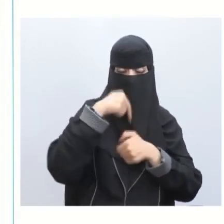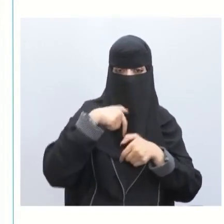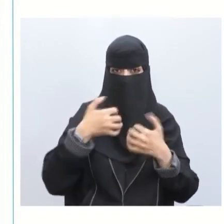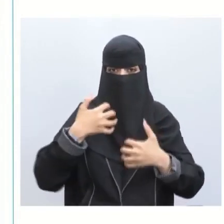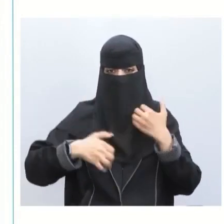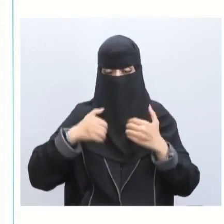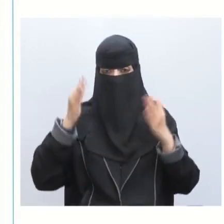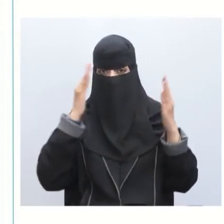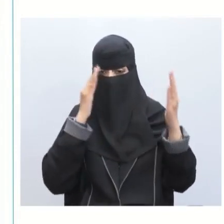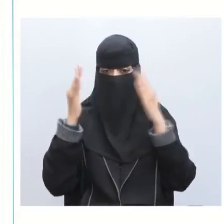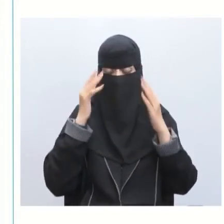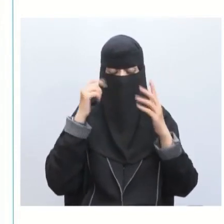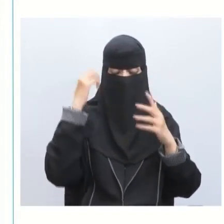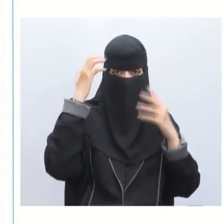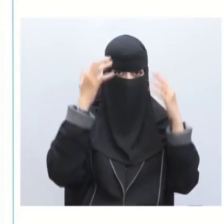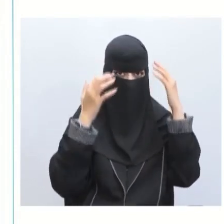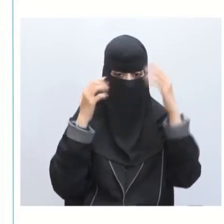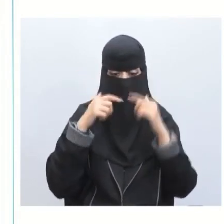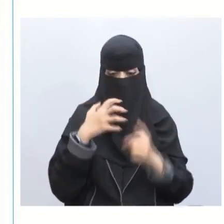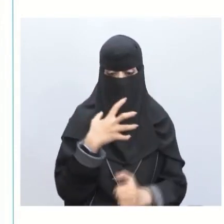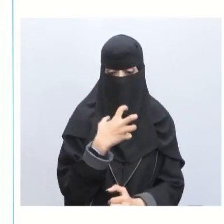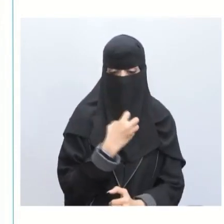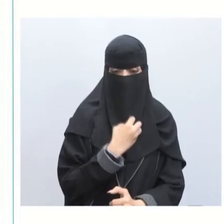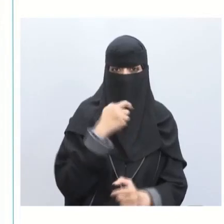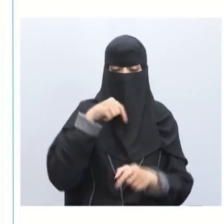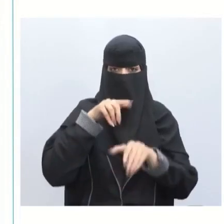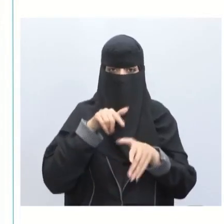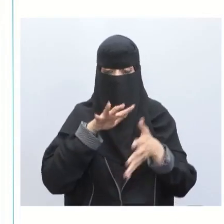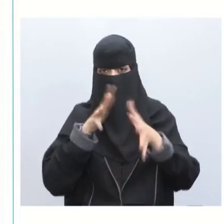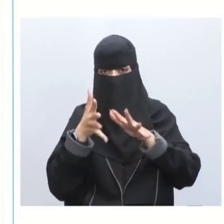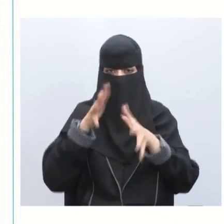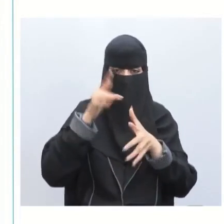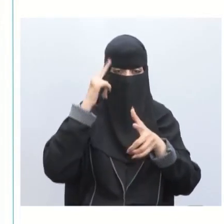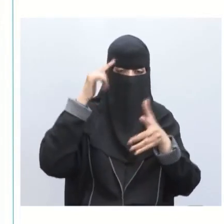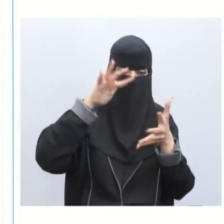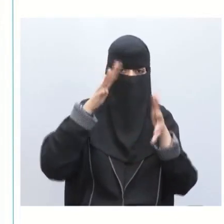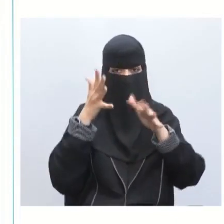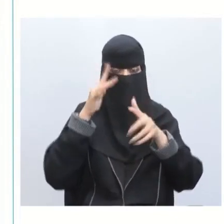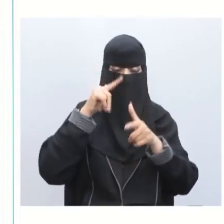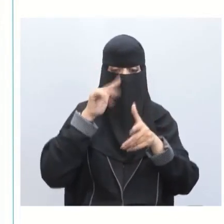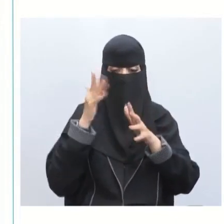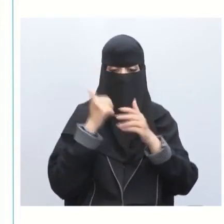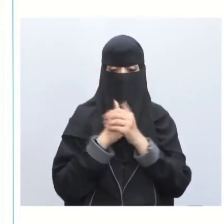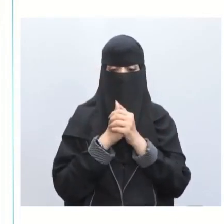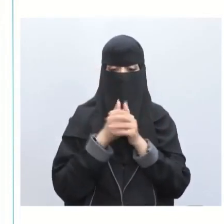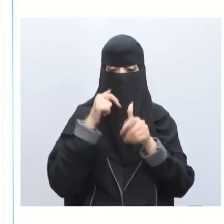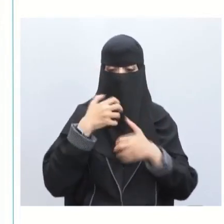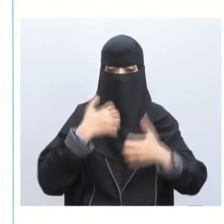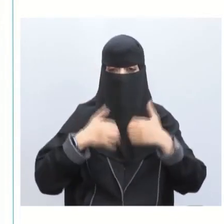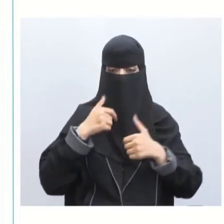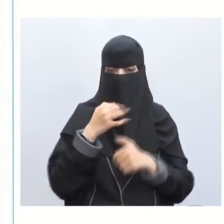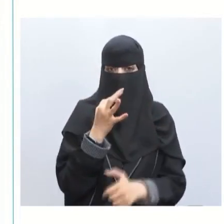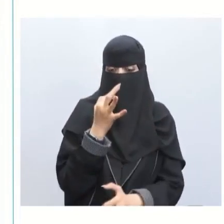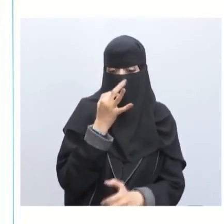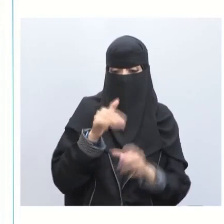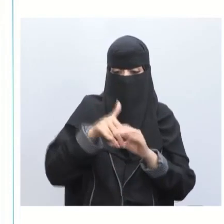والقلق الشعور بالاكتئاب الاصابه بالتقلبات المزاجيه هذا شيء نفسي من التنمر الشعور